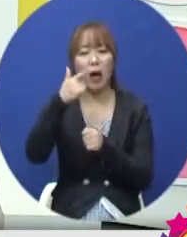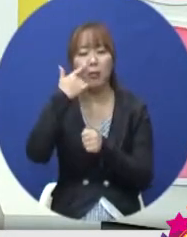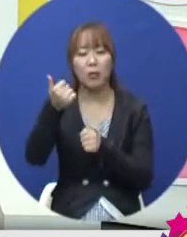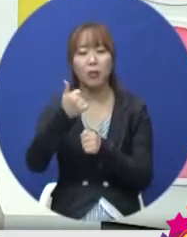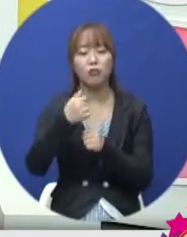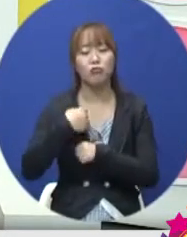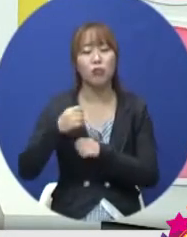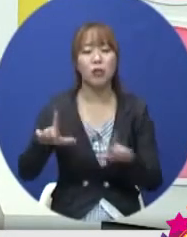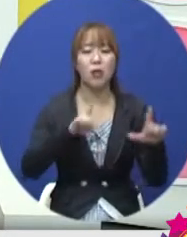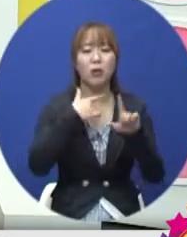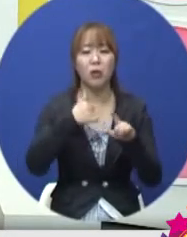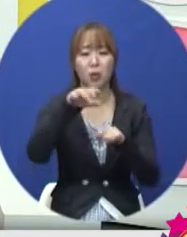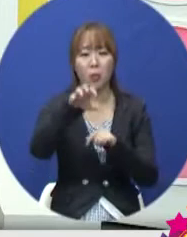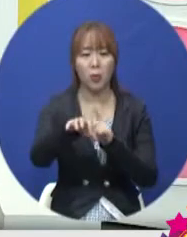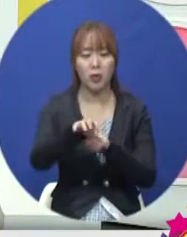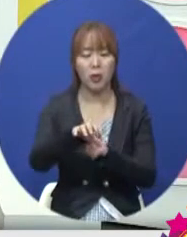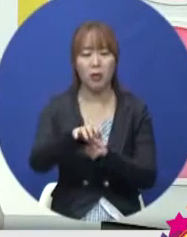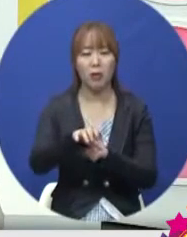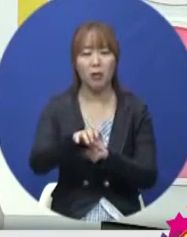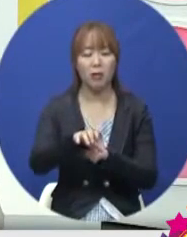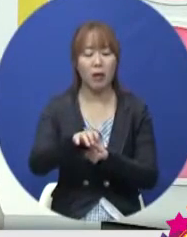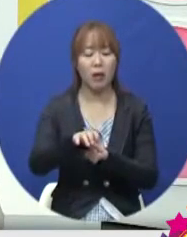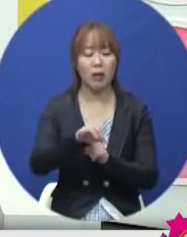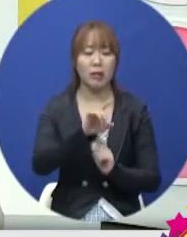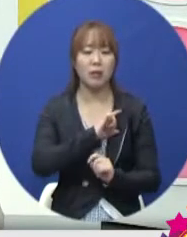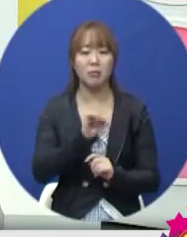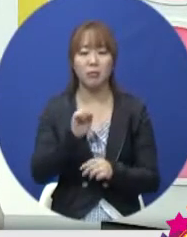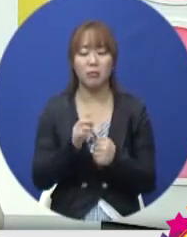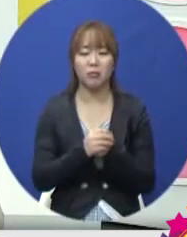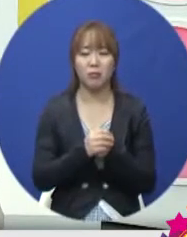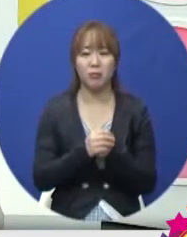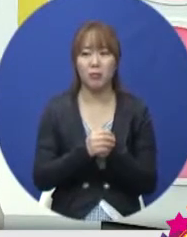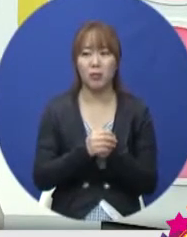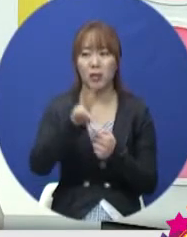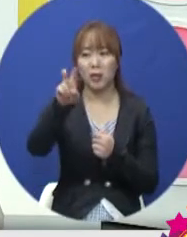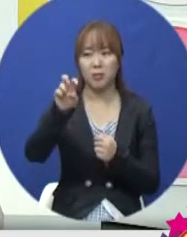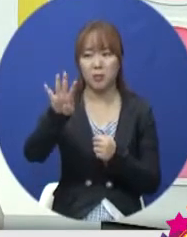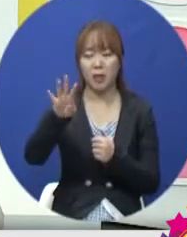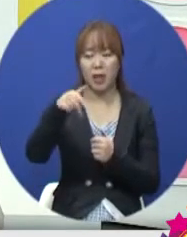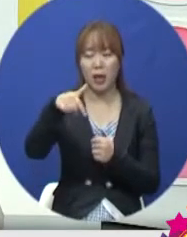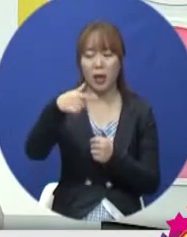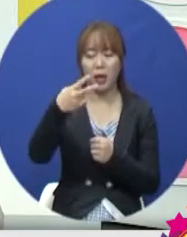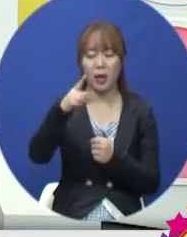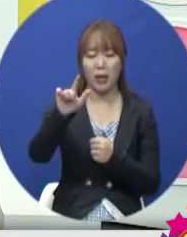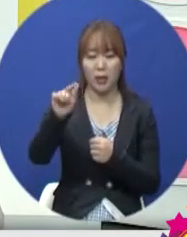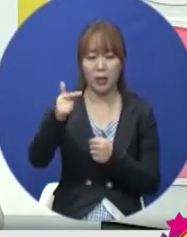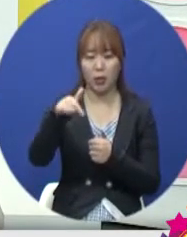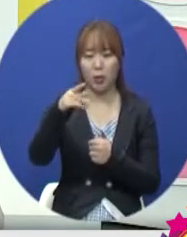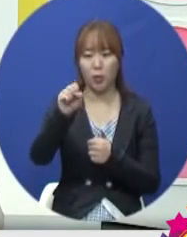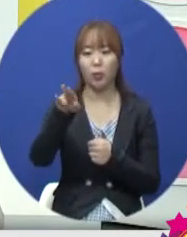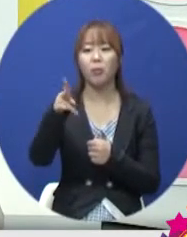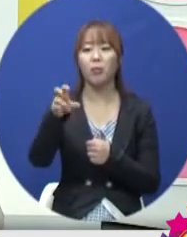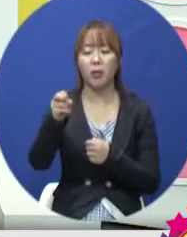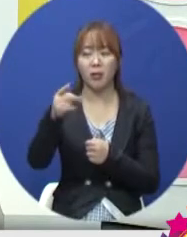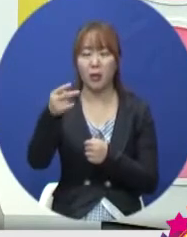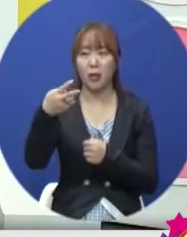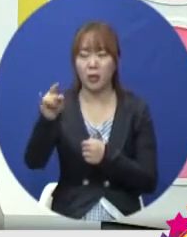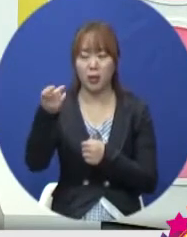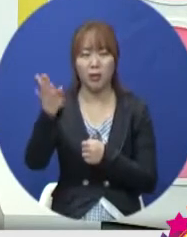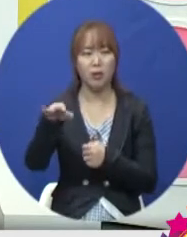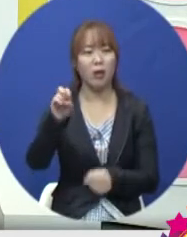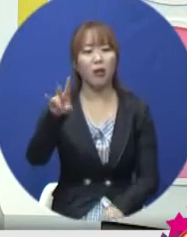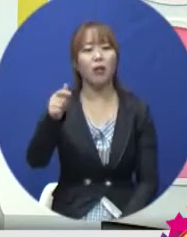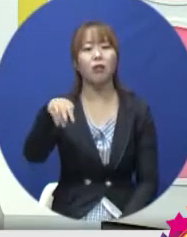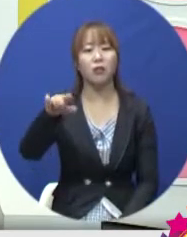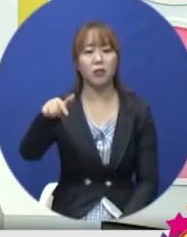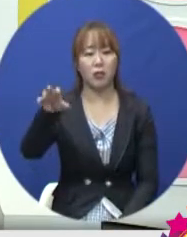군생활 하셨던 지역과 부대명이 어떻게 되죠? 24단 공병대대인데요. 거기가 연천.